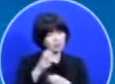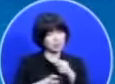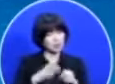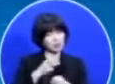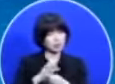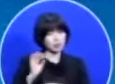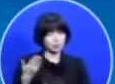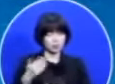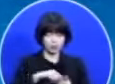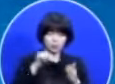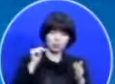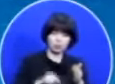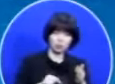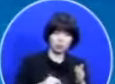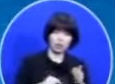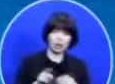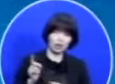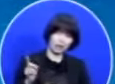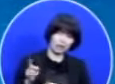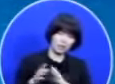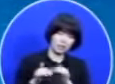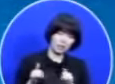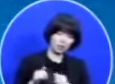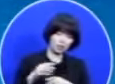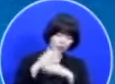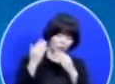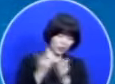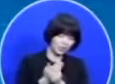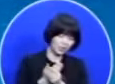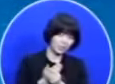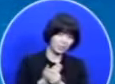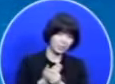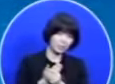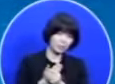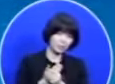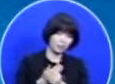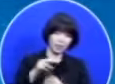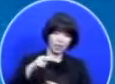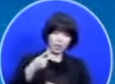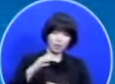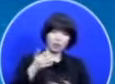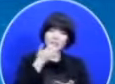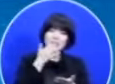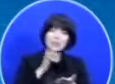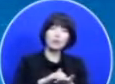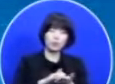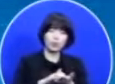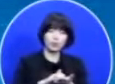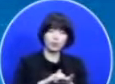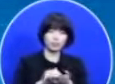그러면 속으로 하오 이 사람은 완전히 돌덩어리 겠구나 바늘을